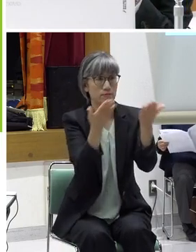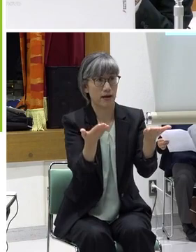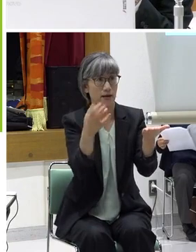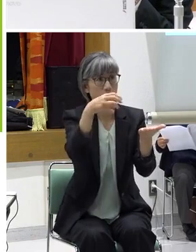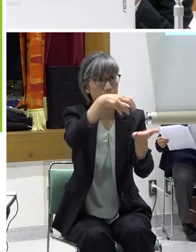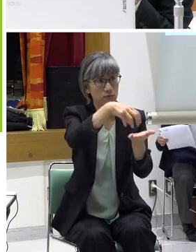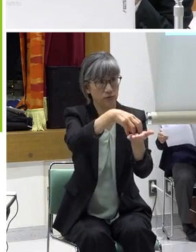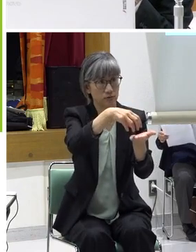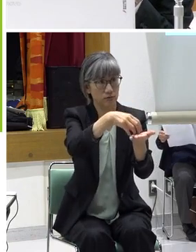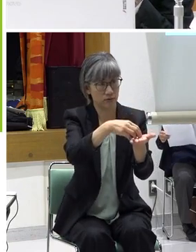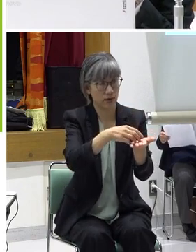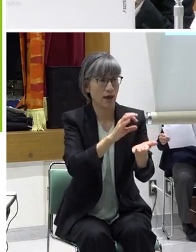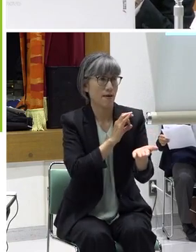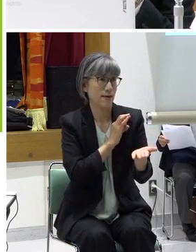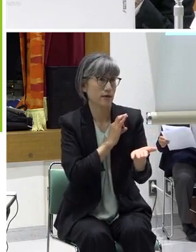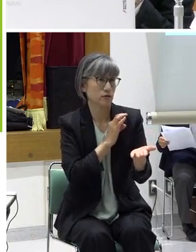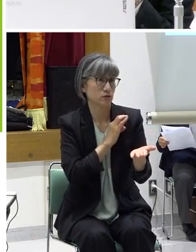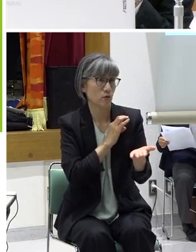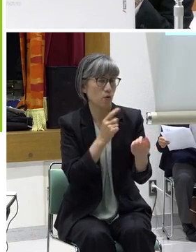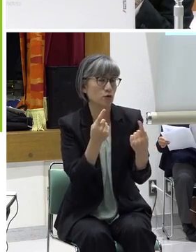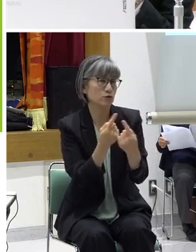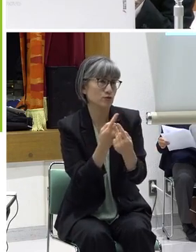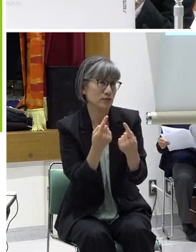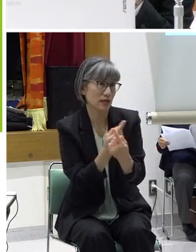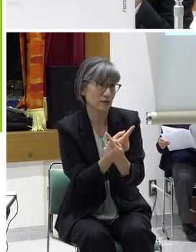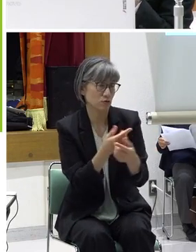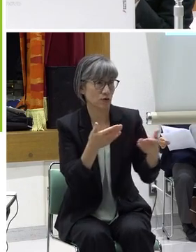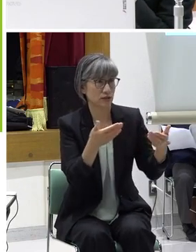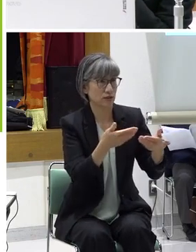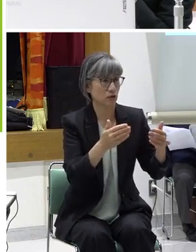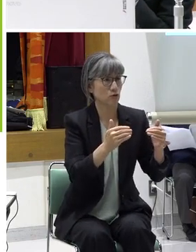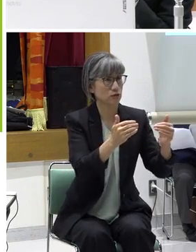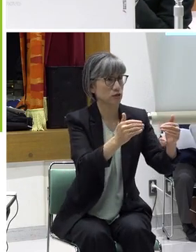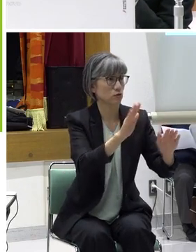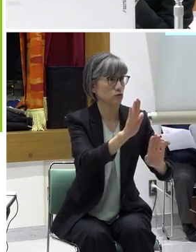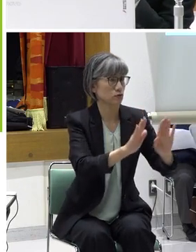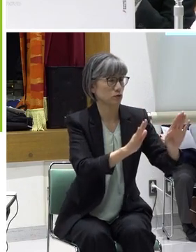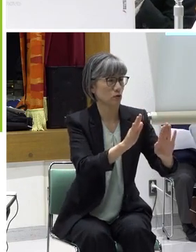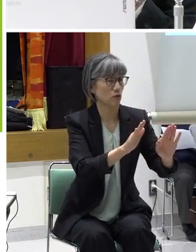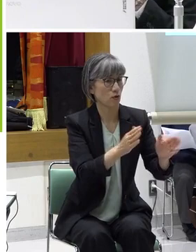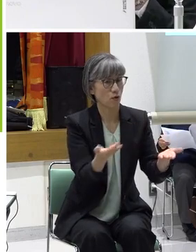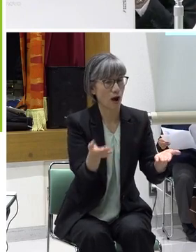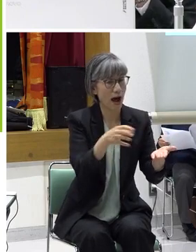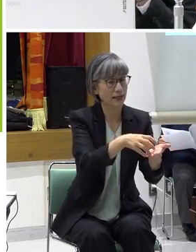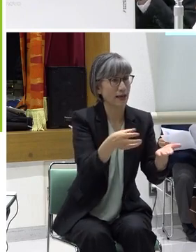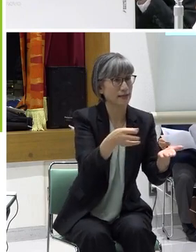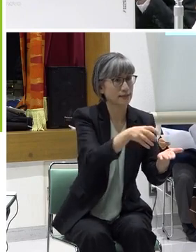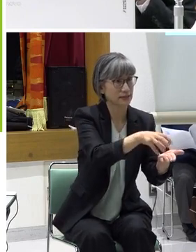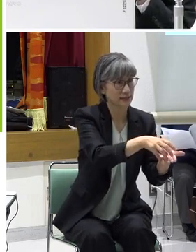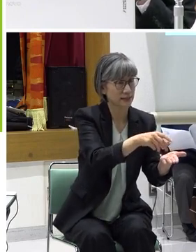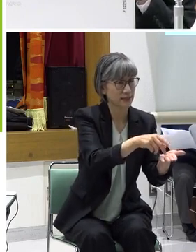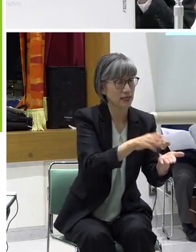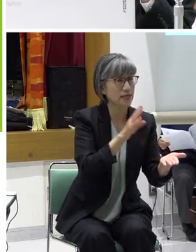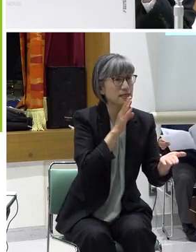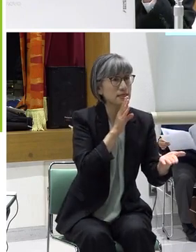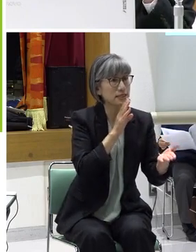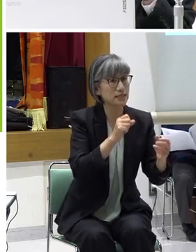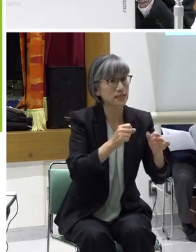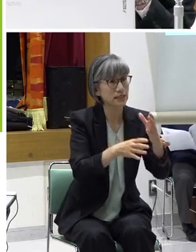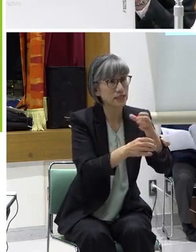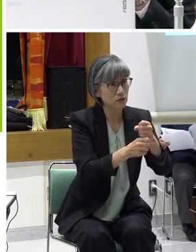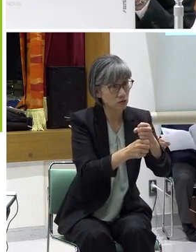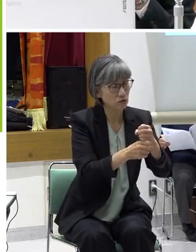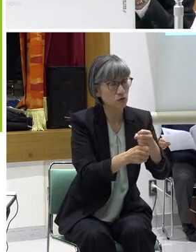名称を修正する、事業の進捗状況を反映し実施時期を更新